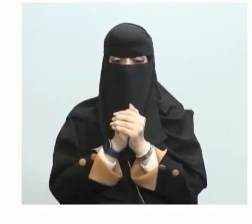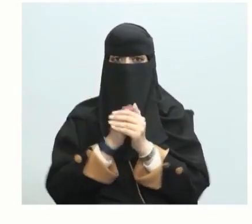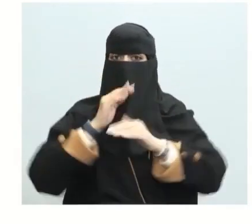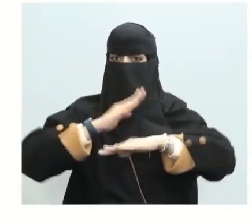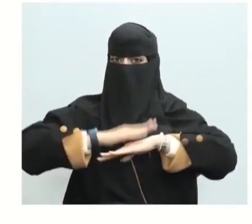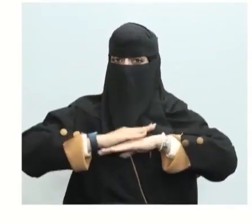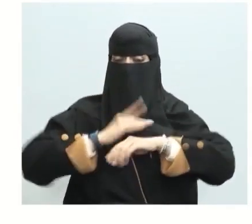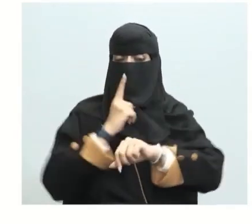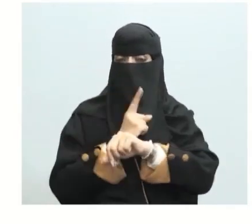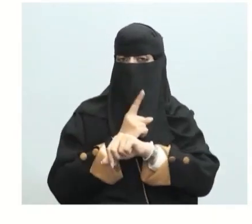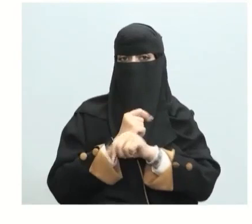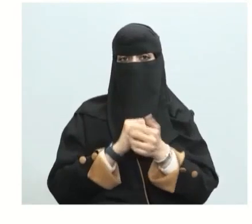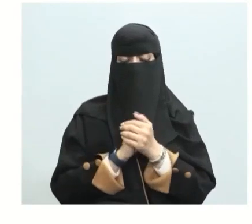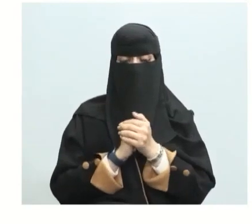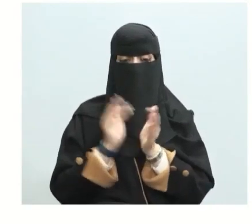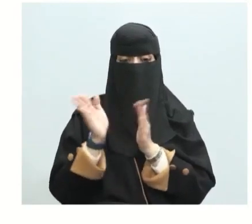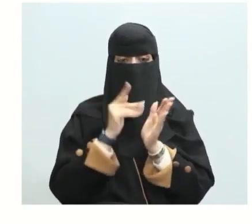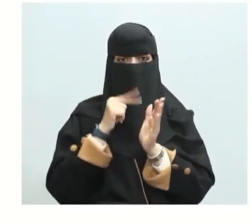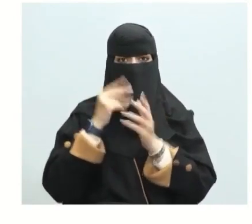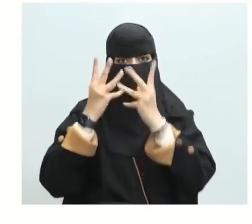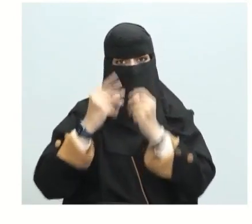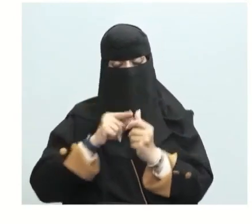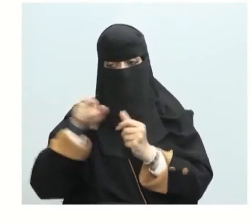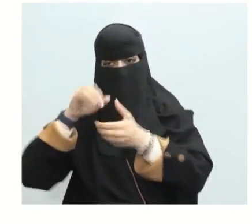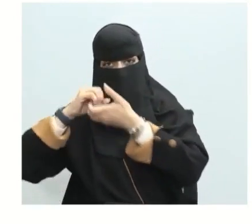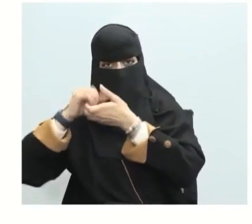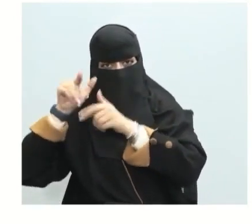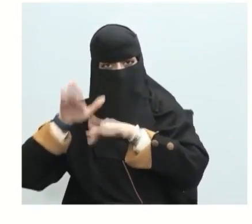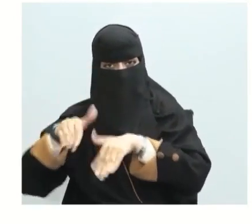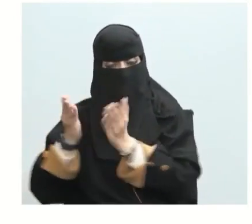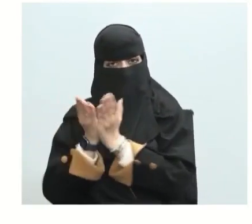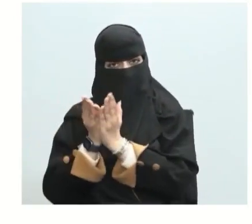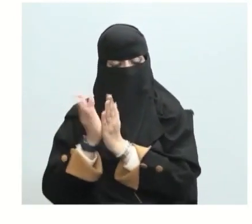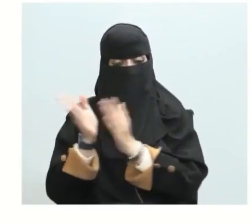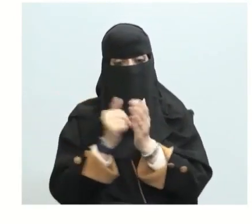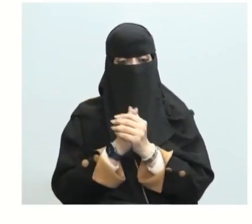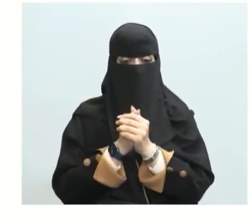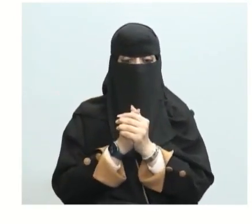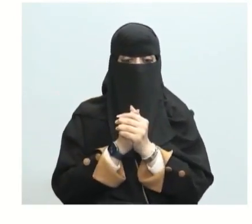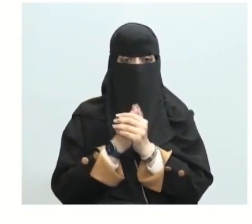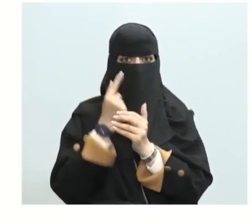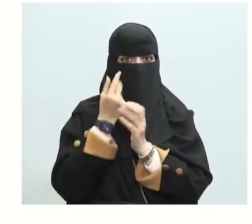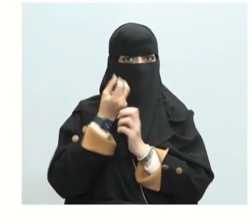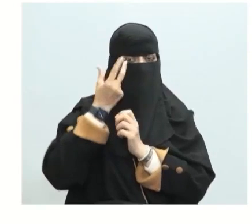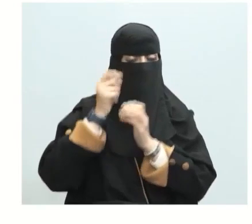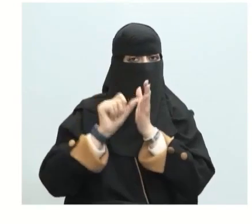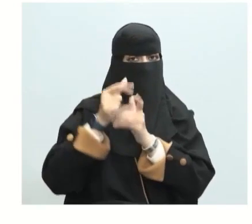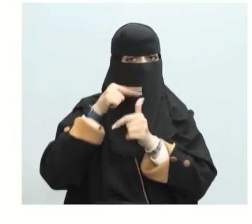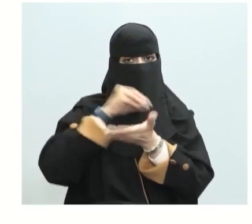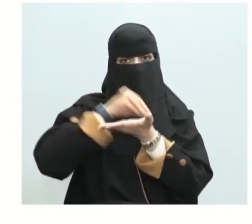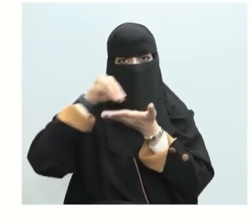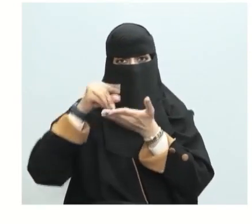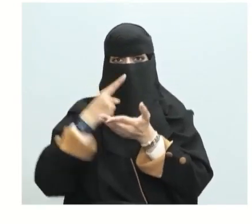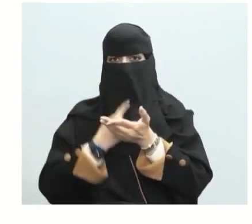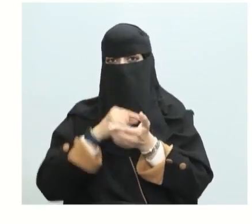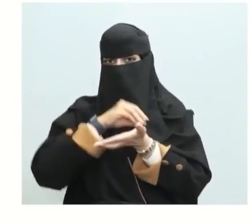احترام المعلم احترام المعلم هذا يناسب زملاء في في المدرسه جميل كذلك ما الافكار الجديده التي اريد